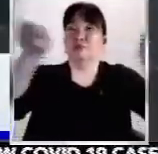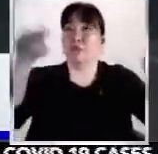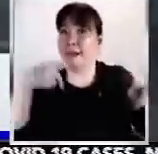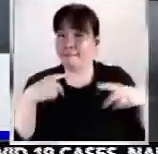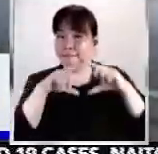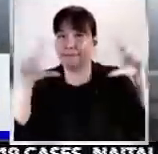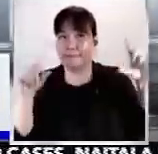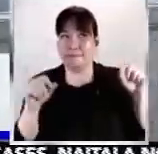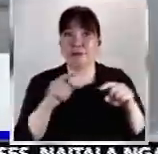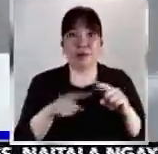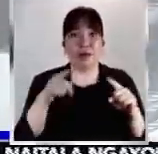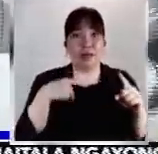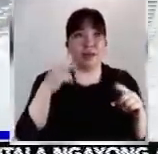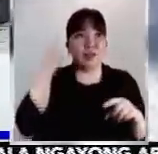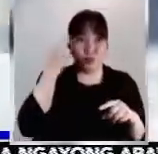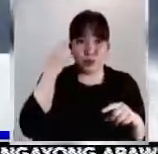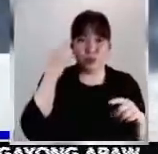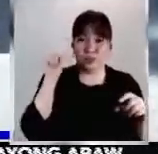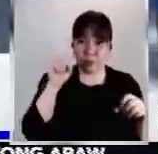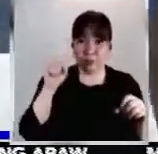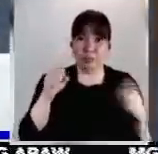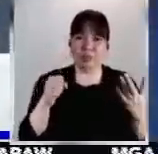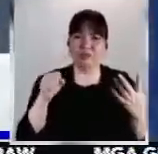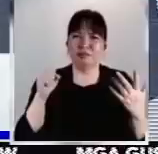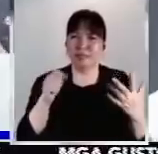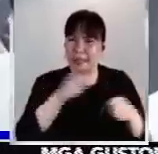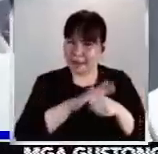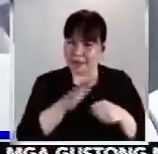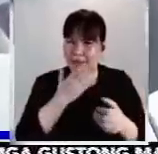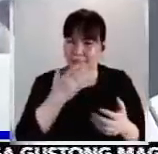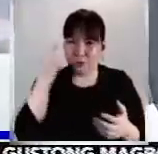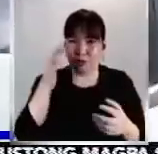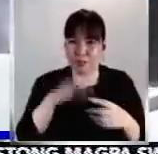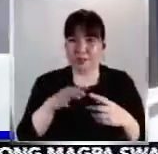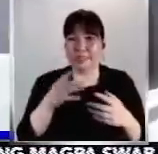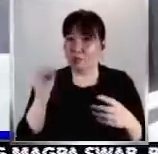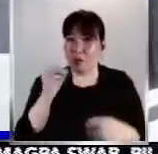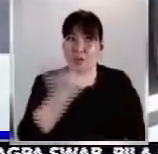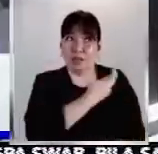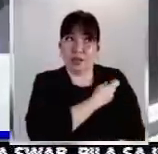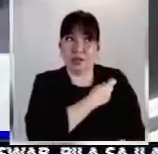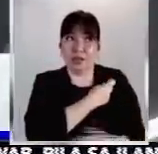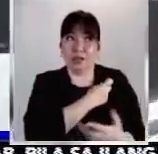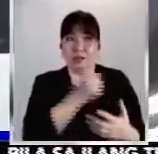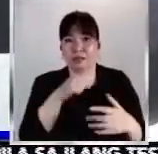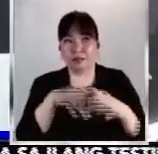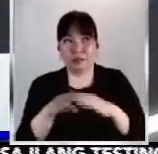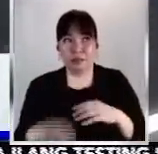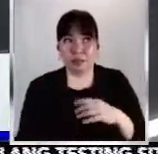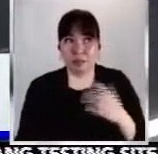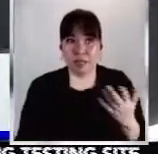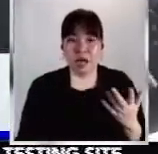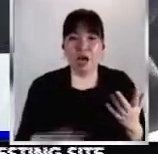naman na dahilan, pinapayagan ding makapasok sa Metro Manila kahit hindi bakunado. Undergoing cancer therapy po siya, sir. Kaya di po siya